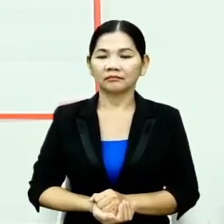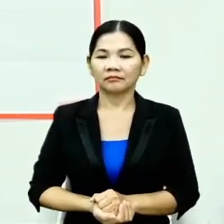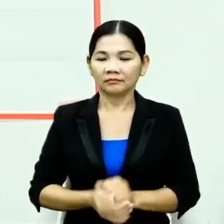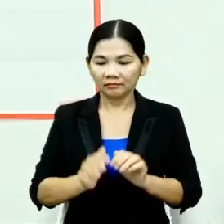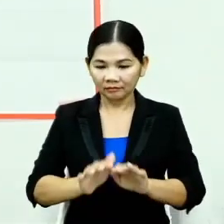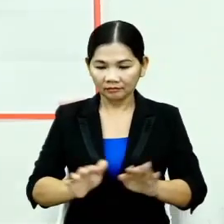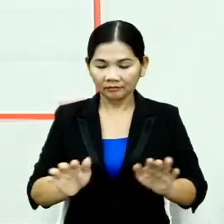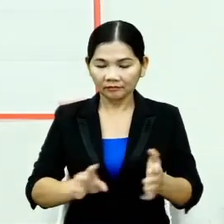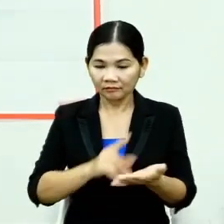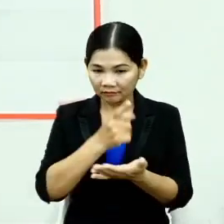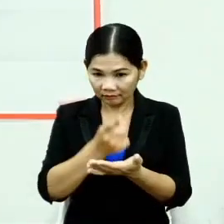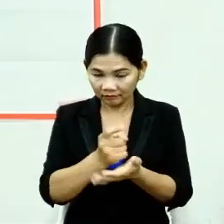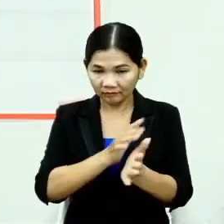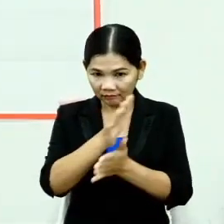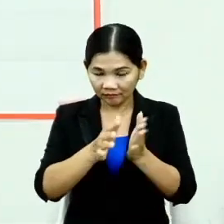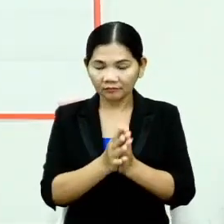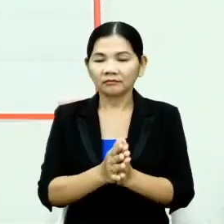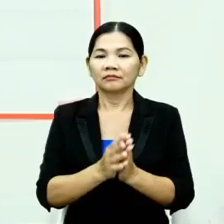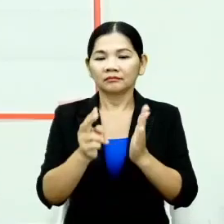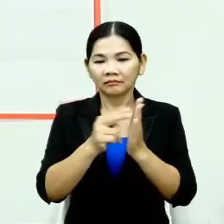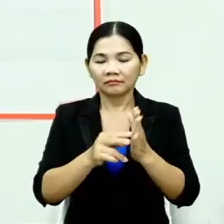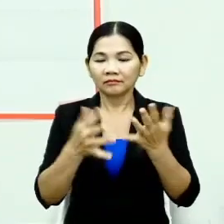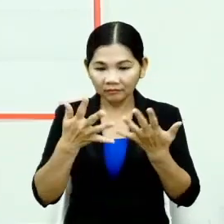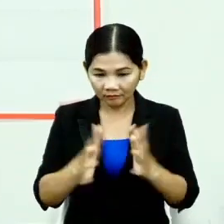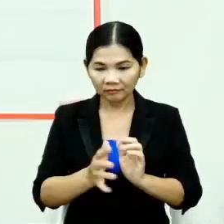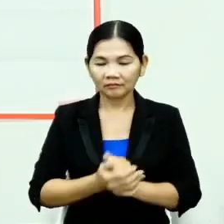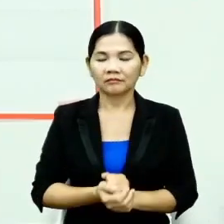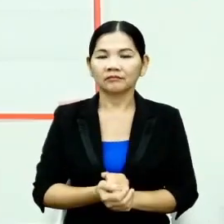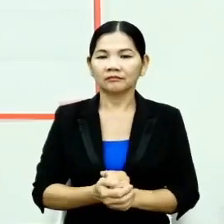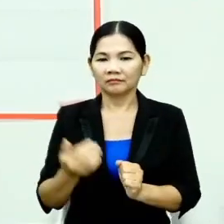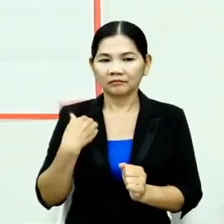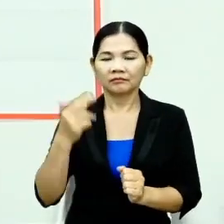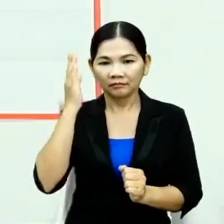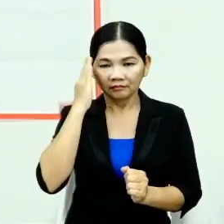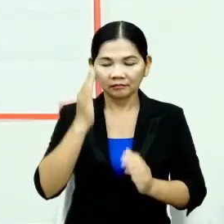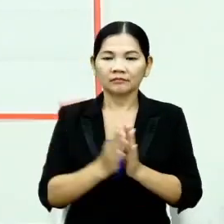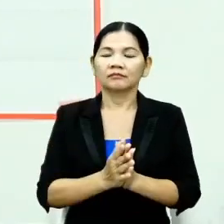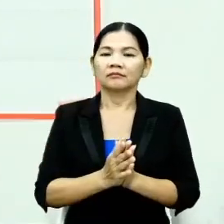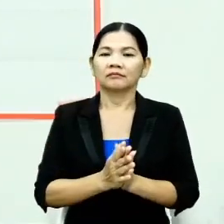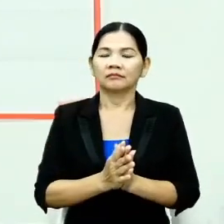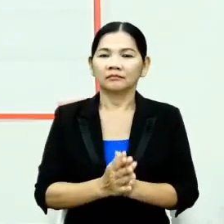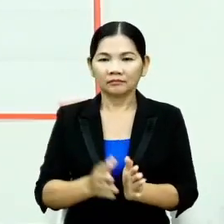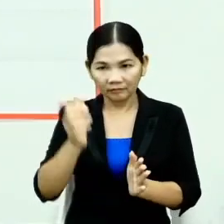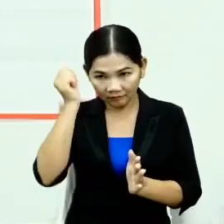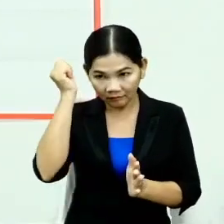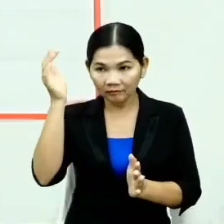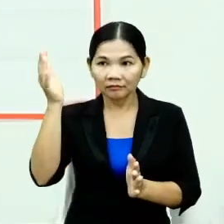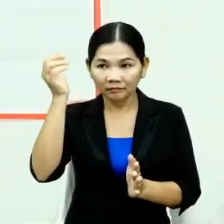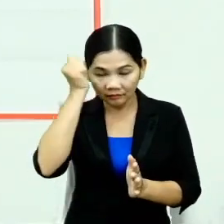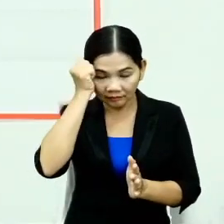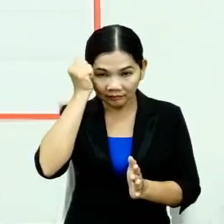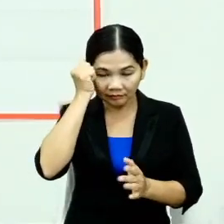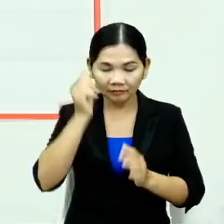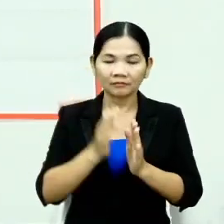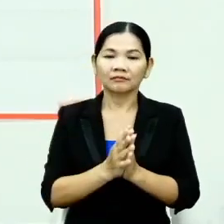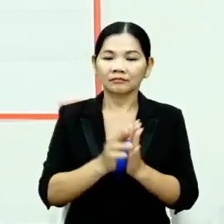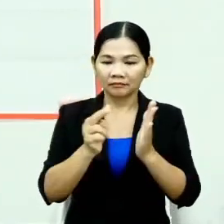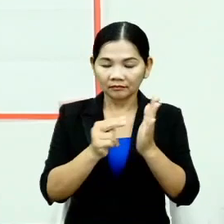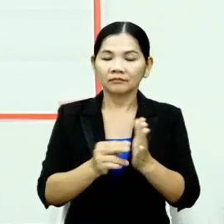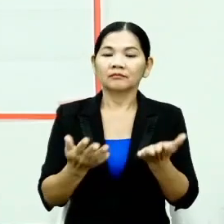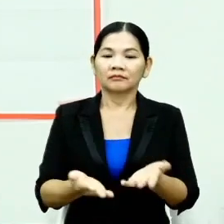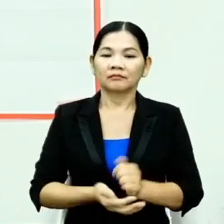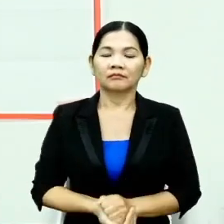កូនបានចូលរួមអាននៅអត្ថបទខ្លីរួចមកអ្នកគ្រូចង់ដឹងថាតើកូនណាខ្លះបានចង់ចាំចានៅខ្លឹមសាររបស់យើងខ្